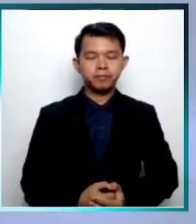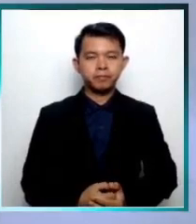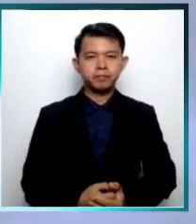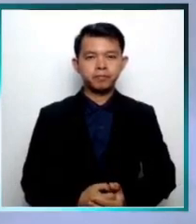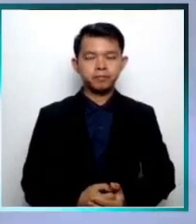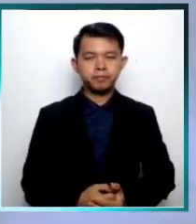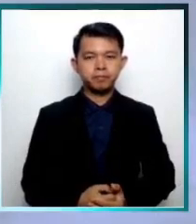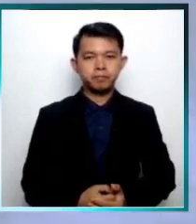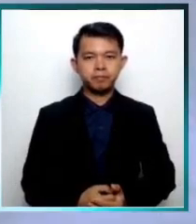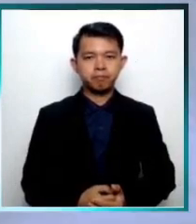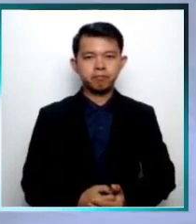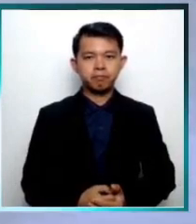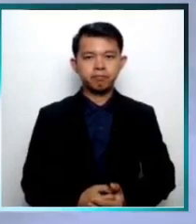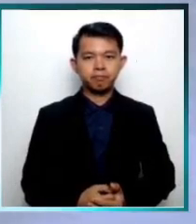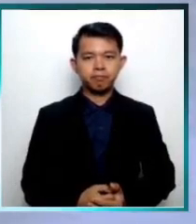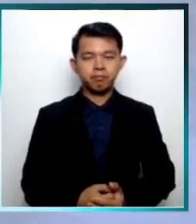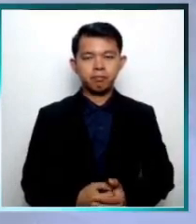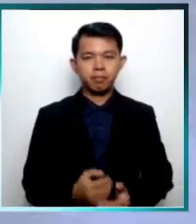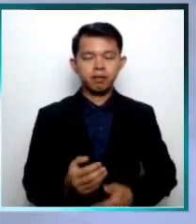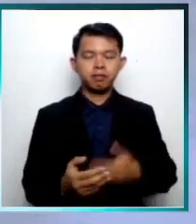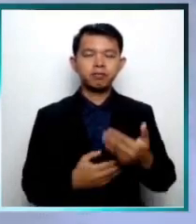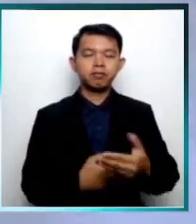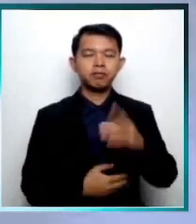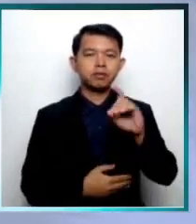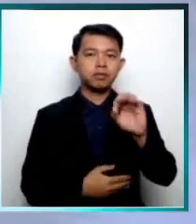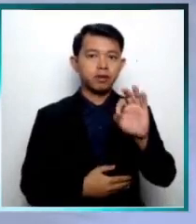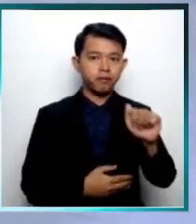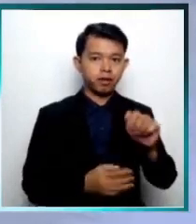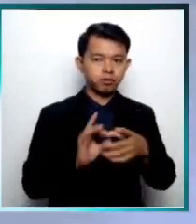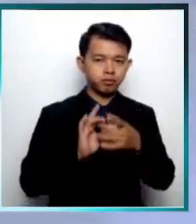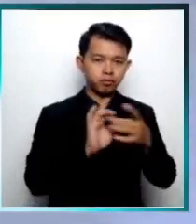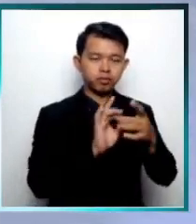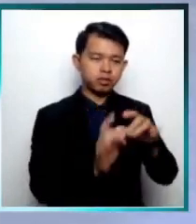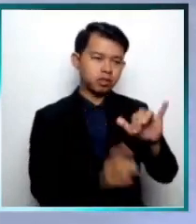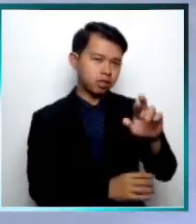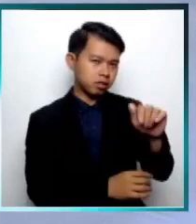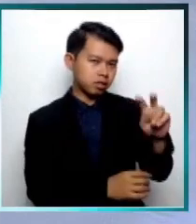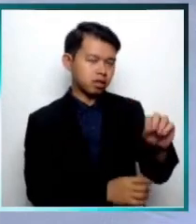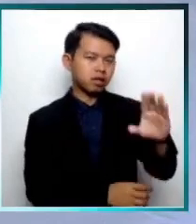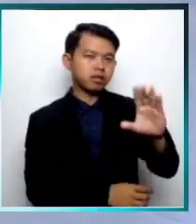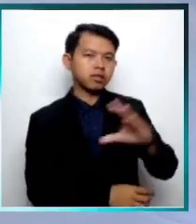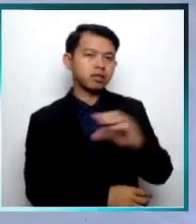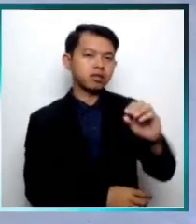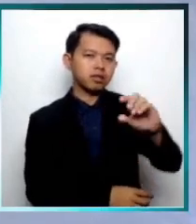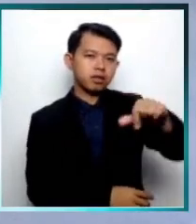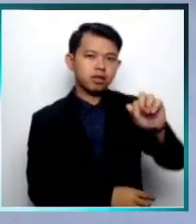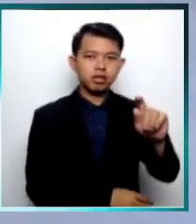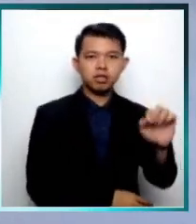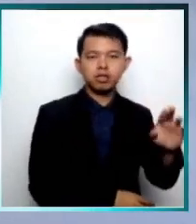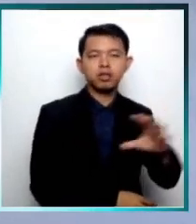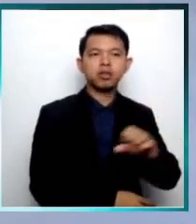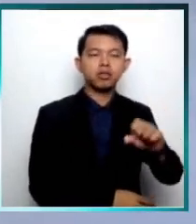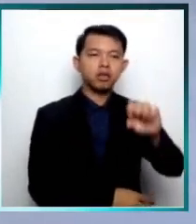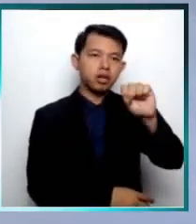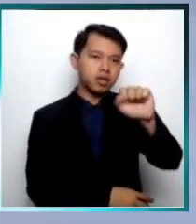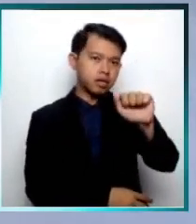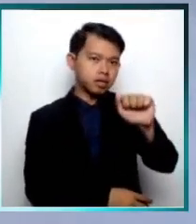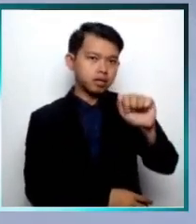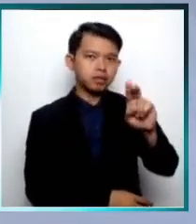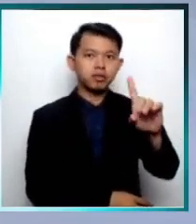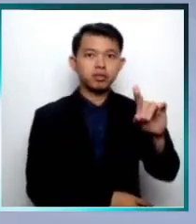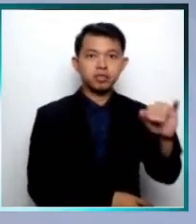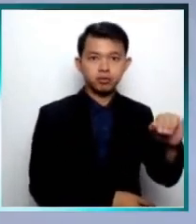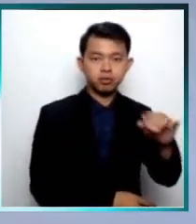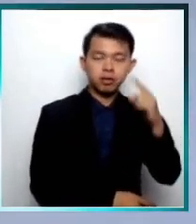Nakikipag-ugnayan na ang DFA sa Iran, Oman, Qatar at Saudi Arabia kaugnay ng mga tripulanteng Pilipino na nadamay sa pang-hijack ng